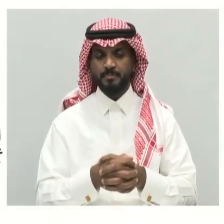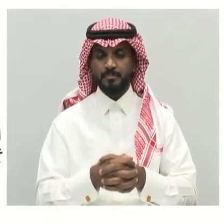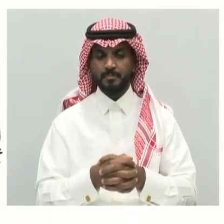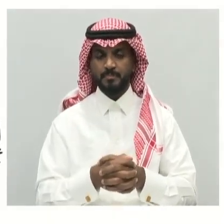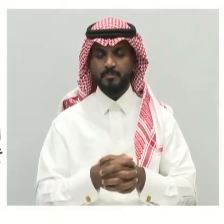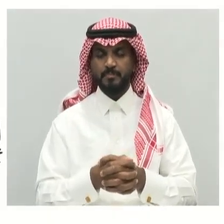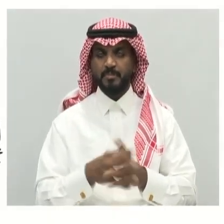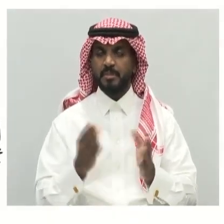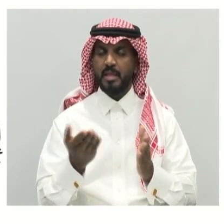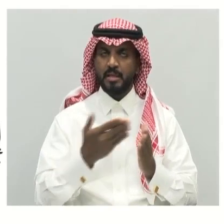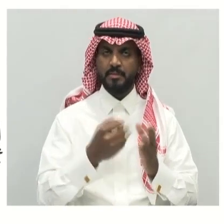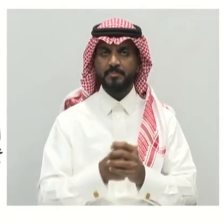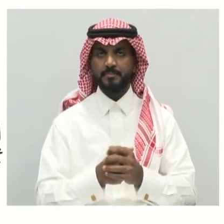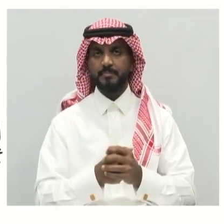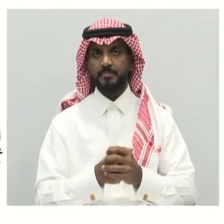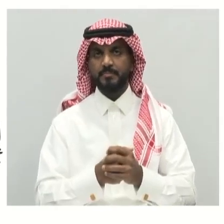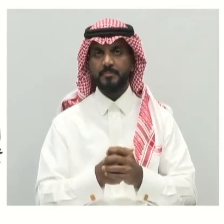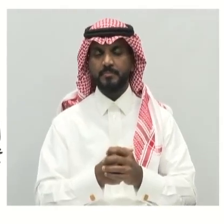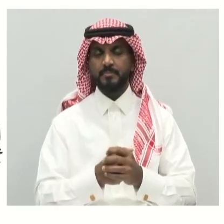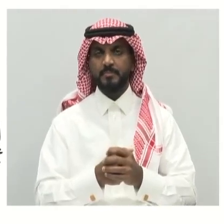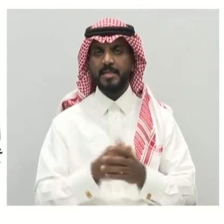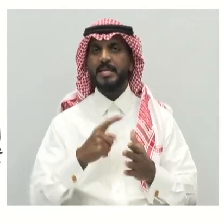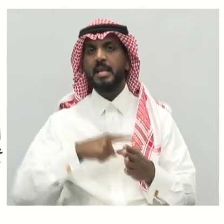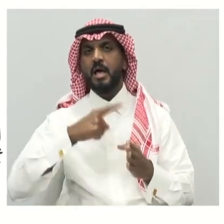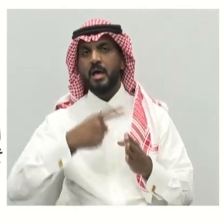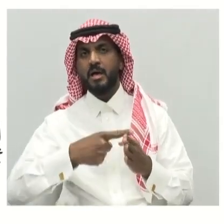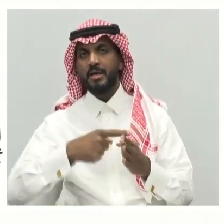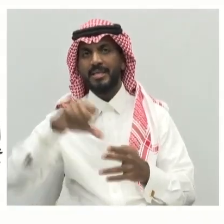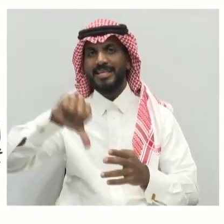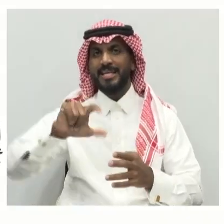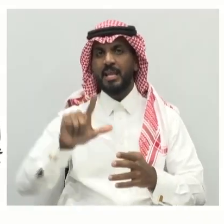السطر الثاني اقراوا الى